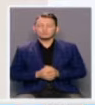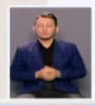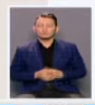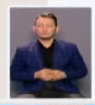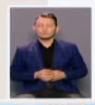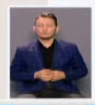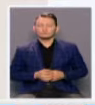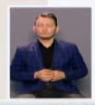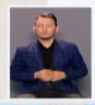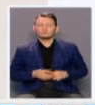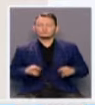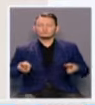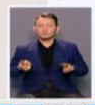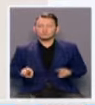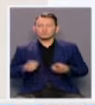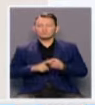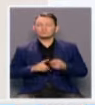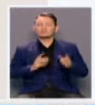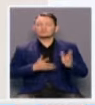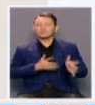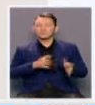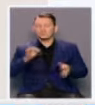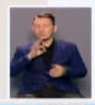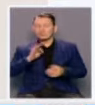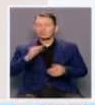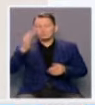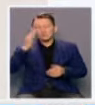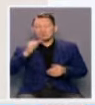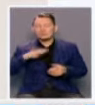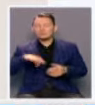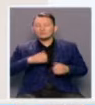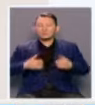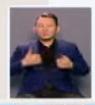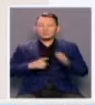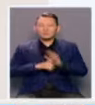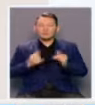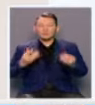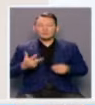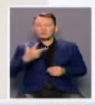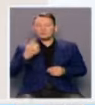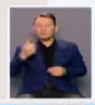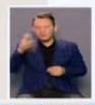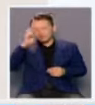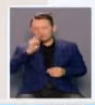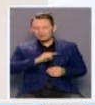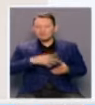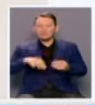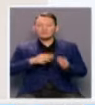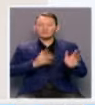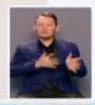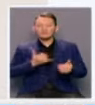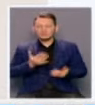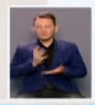мынау әкімдіктерге велосипедпен келу мәселесін. Қазір кезде 31 мемлекеттік қызметші бұны қолдап